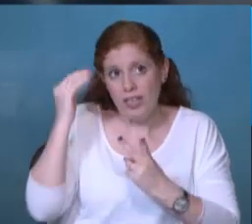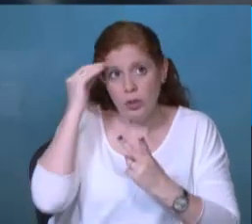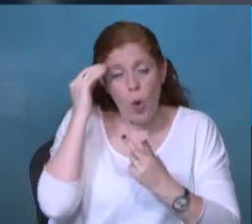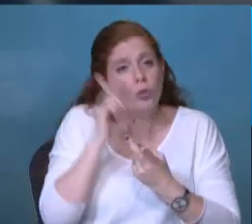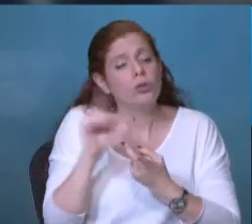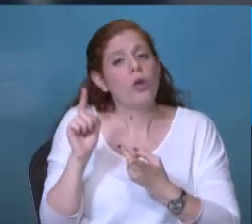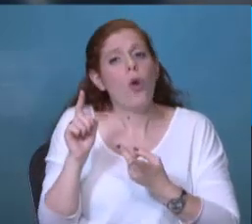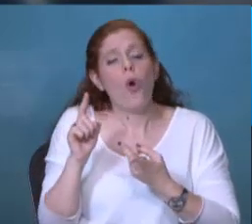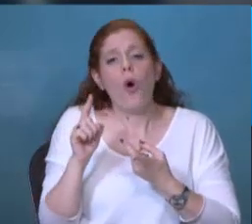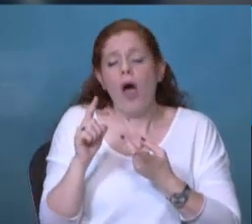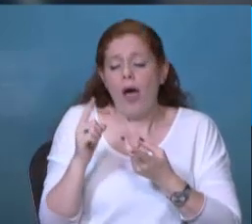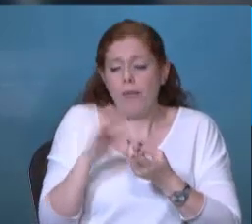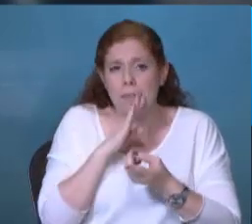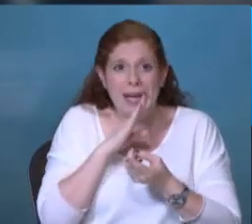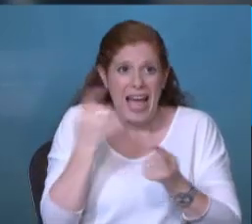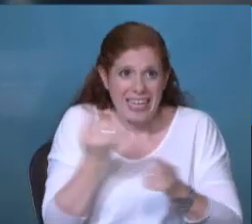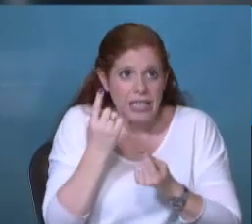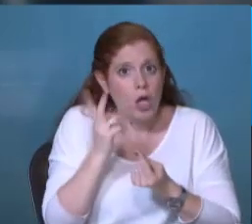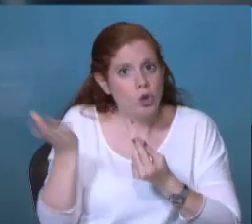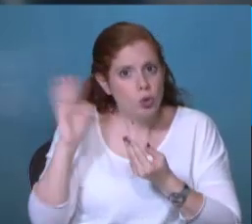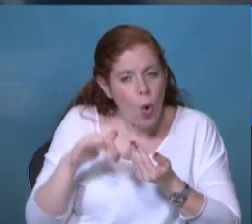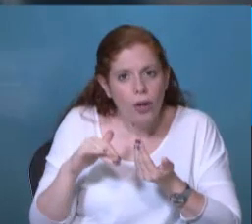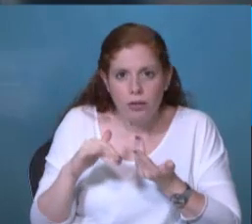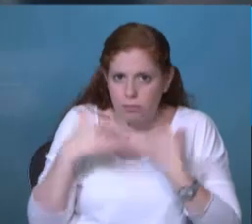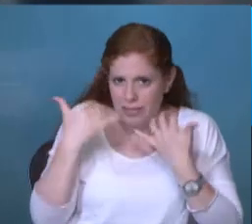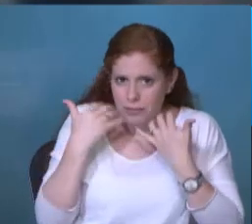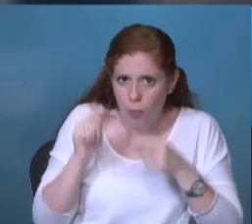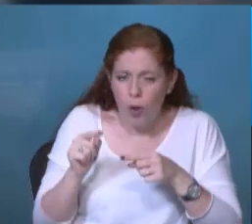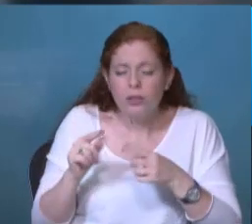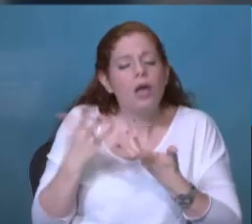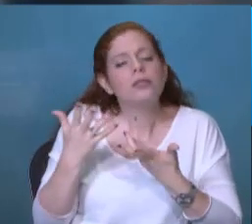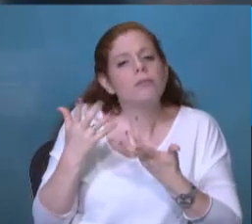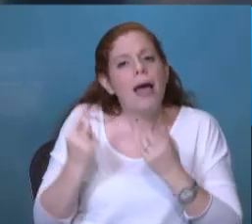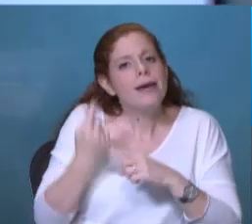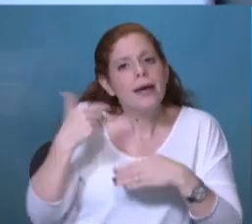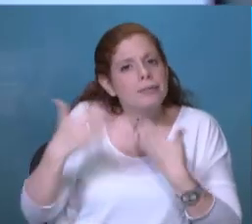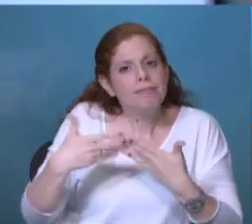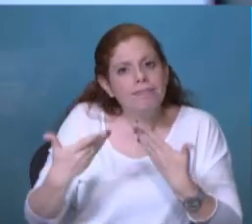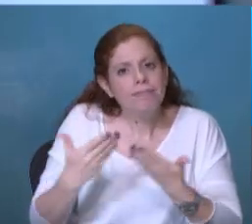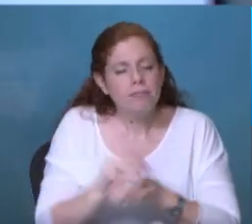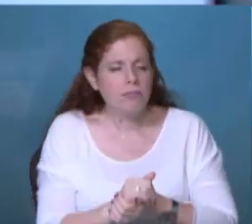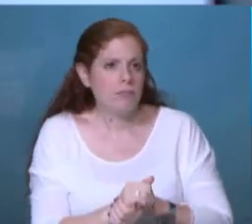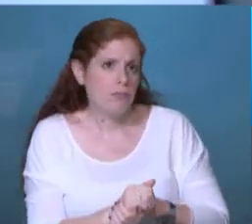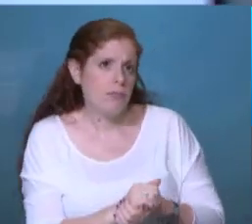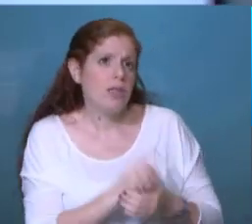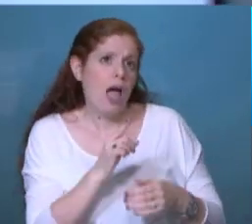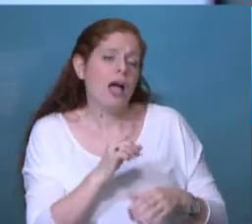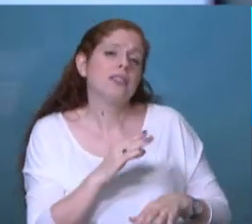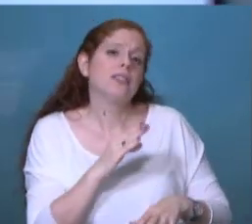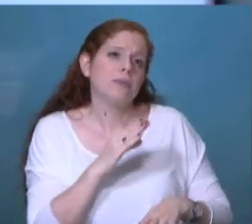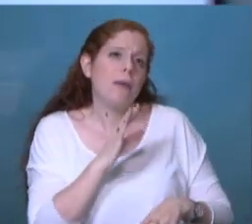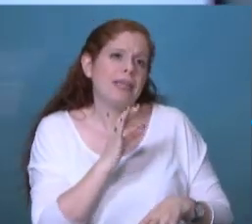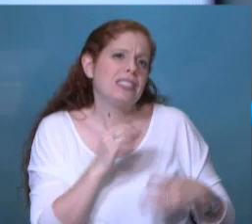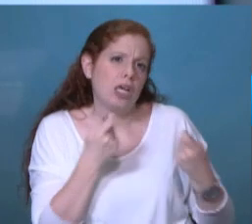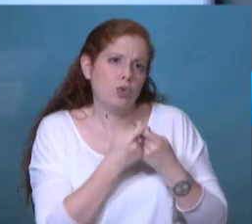היחיד, קבלת חומרי החקירה. יש עוד בסיפור הזה, אז מה צפוי לקרות? מהן הערכות? אז הפלונטרים קשורים זה בזה. קודם